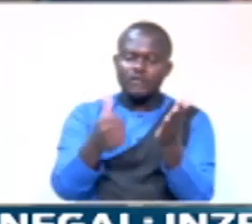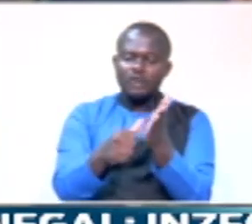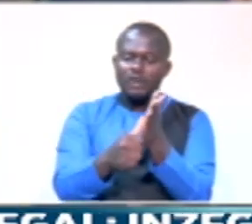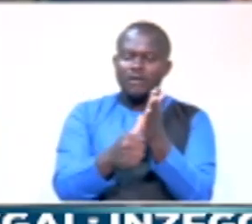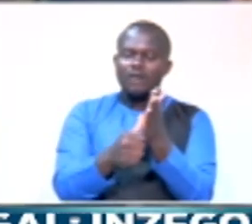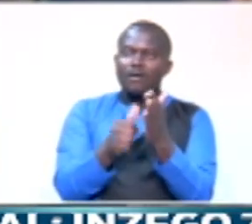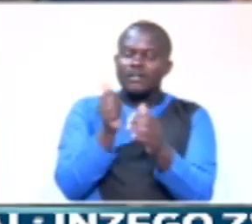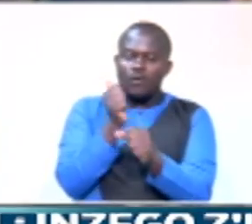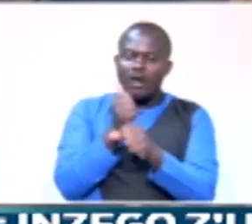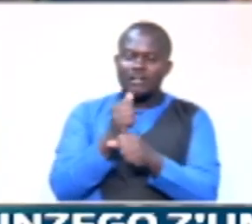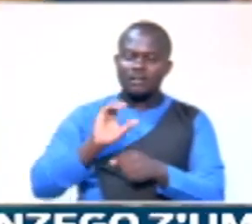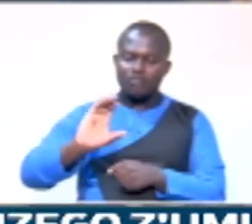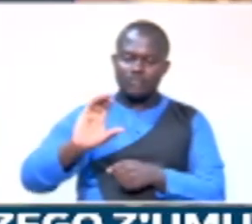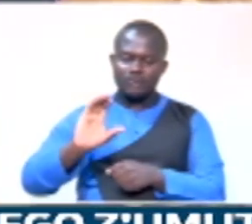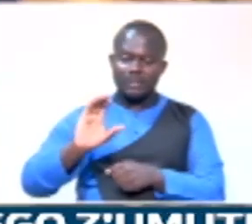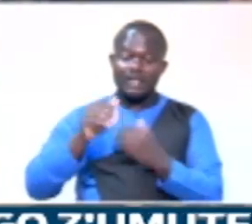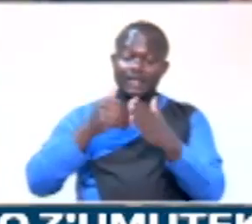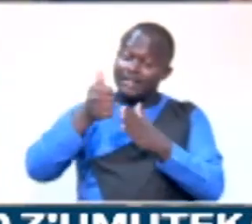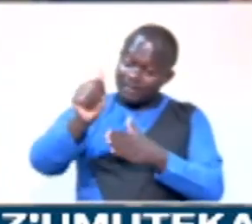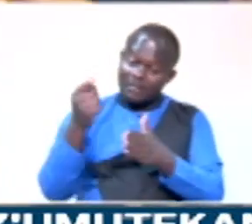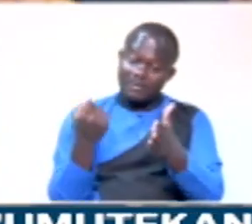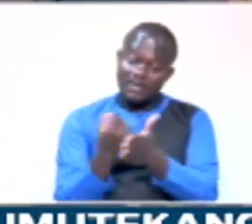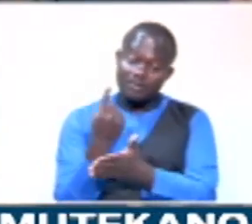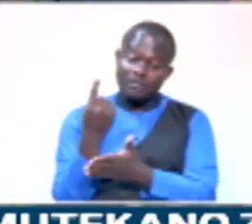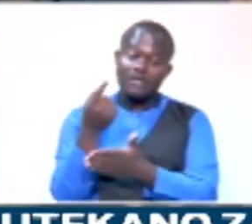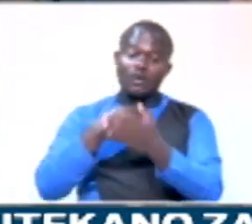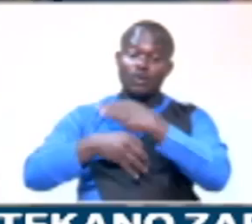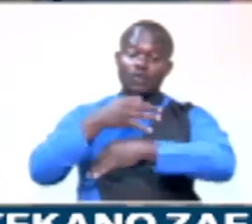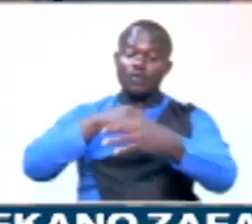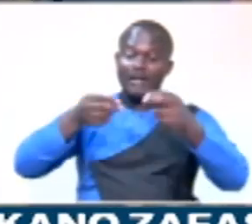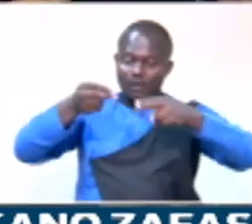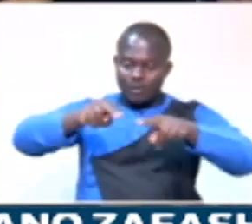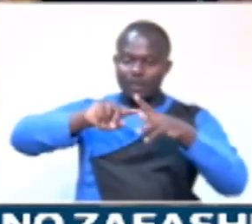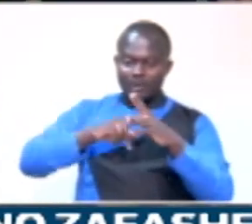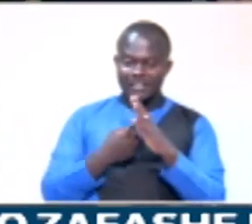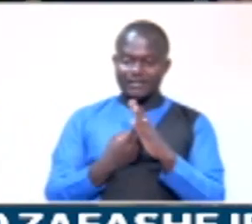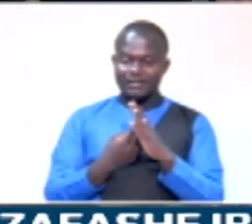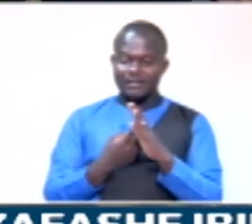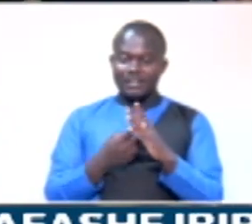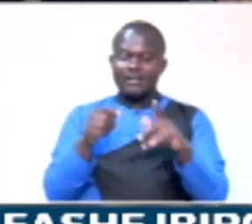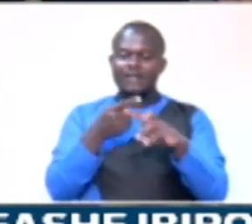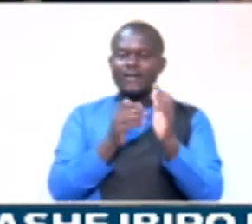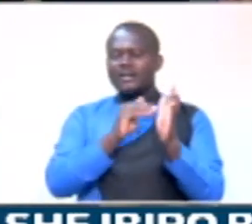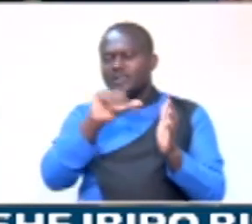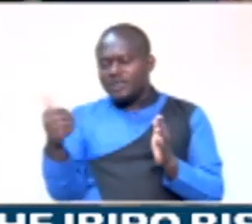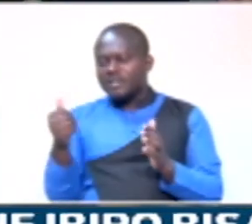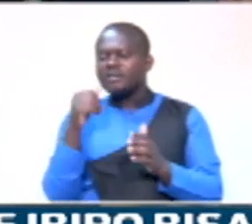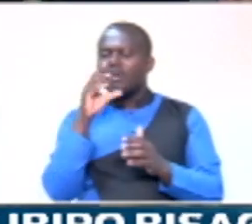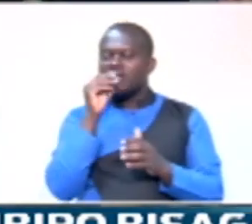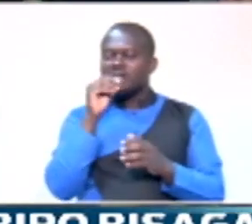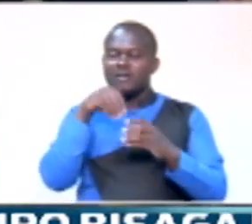capital, n'ubundi ko ari mwe mwatumye urwo ruganda rubaho. Naho ibindi mwavugaga